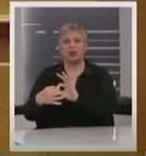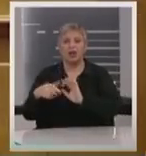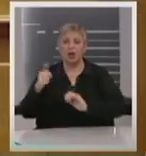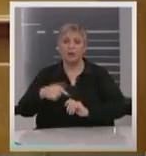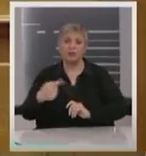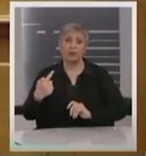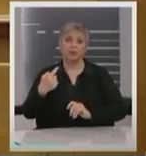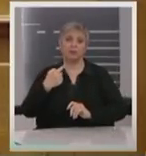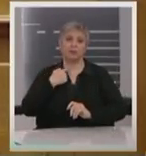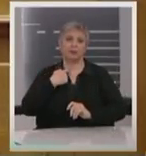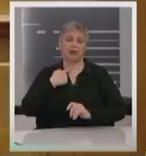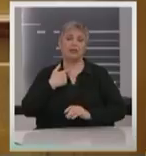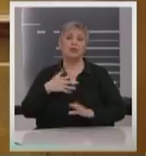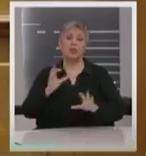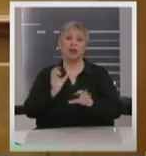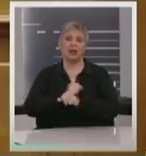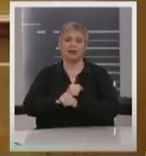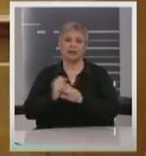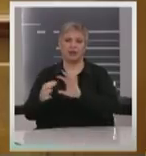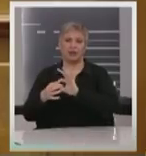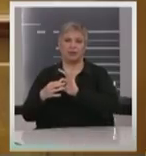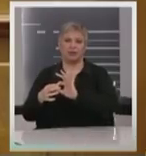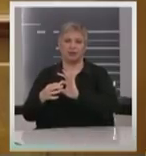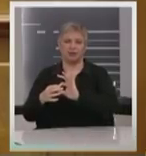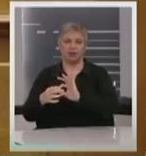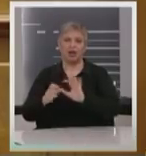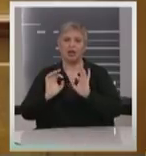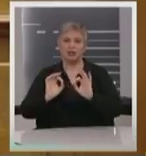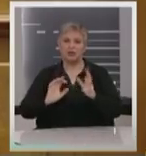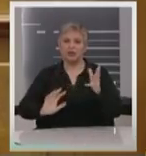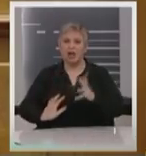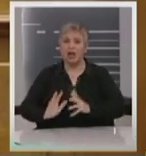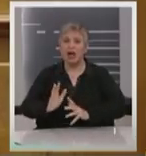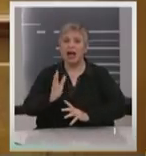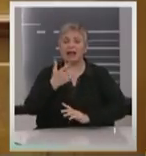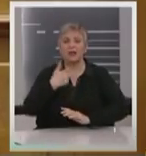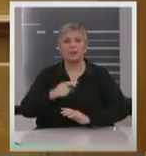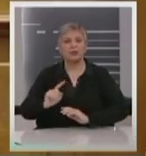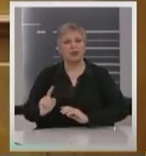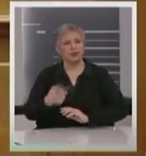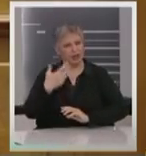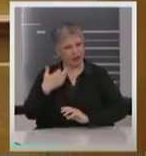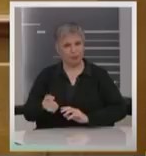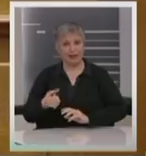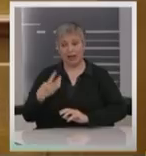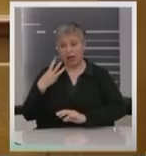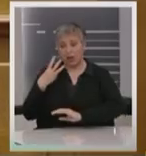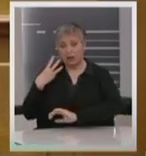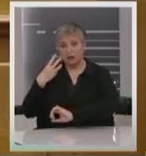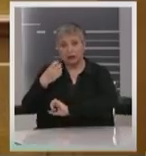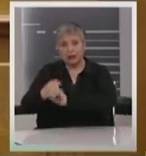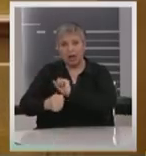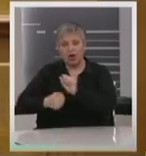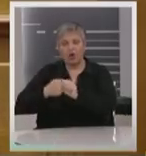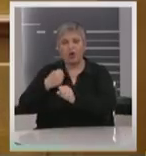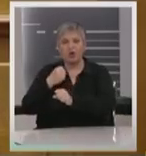Τσίπρα. Και βέβαια χάσαμε μια μοναδική αναπτυξιακή ευκαιρία για την Ελλάδα όλα αυτά τα 3 χρόνια. Αυτό λοιπόν, κύριε